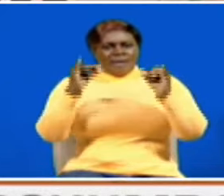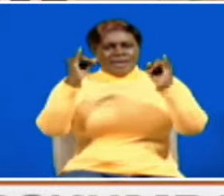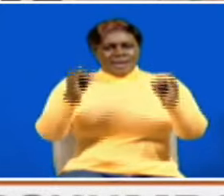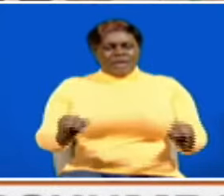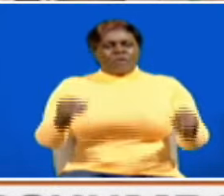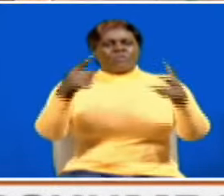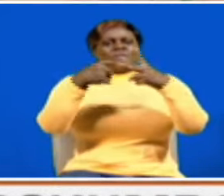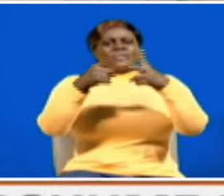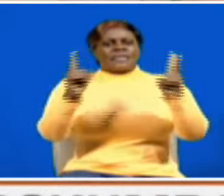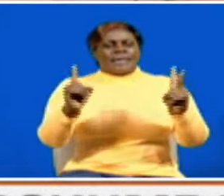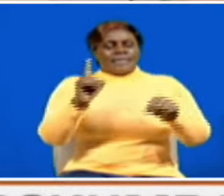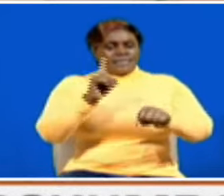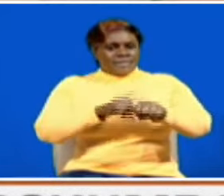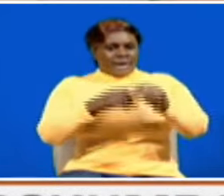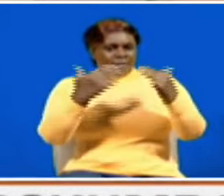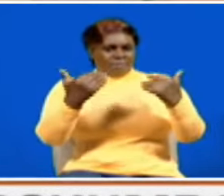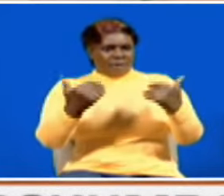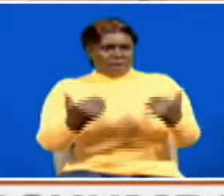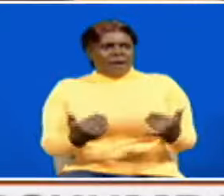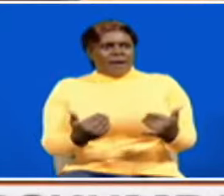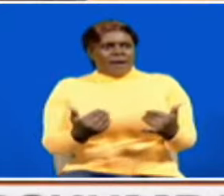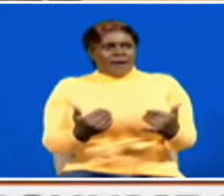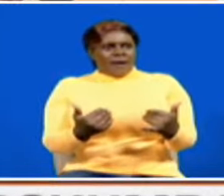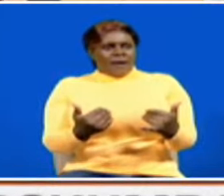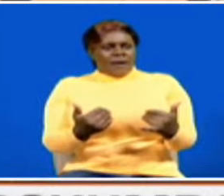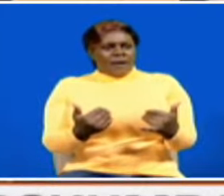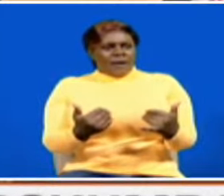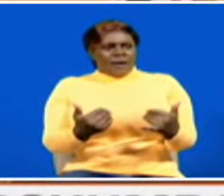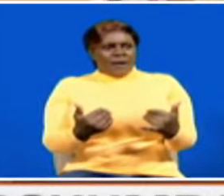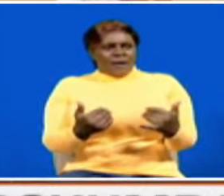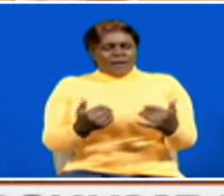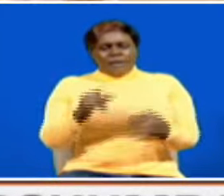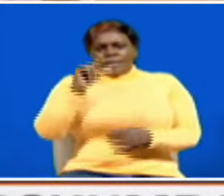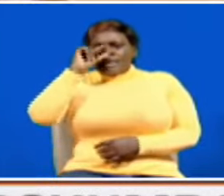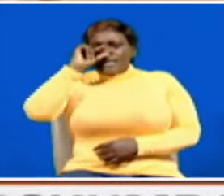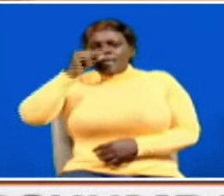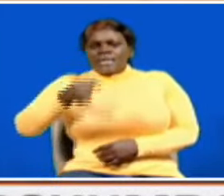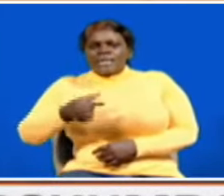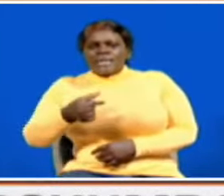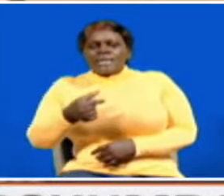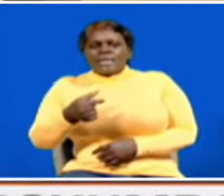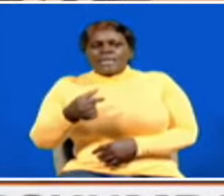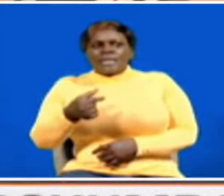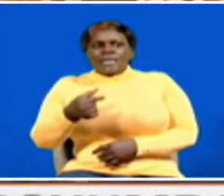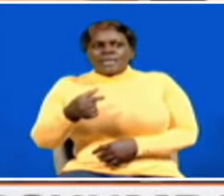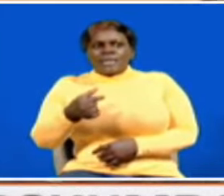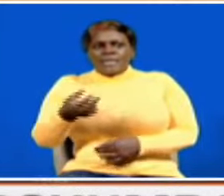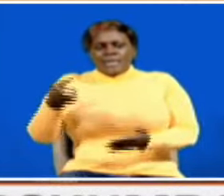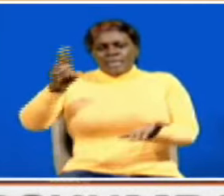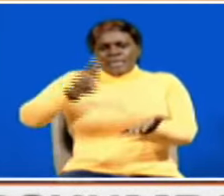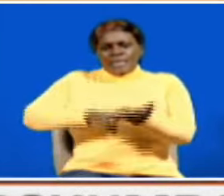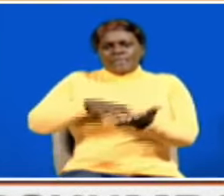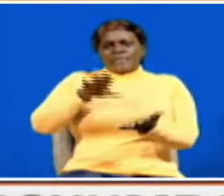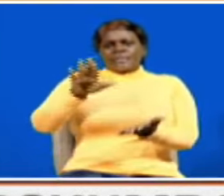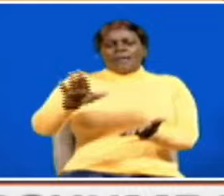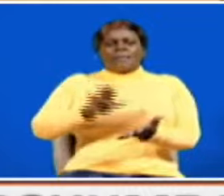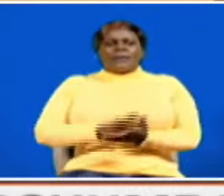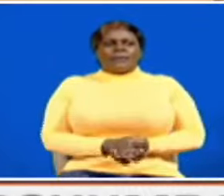mpya. Mara hii PAOK Thessaloniki ya nchini Ugiriki ikinasa sajili yake